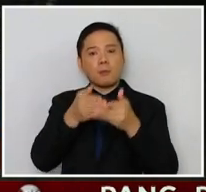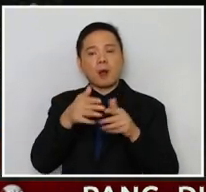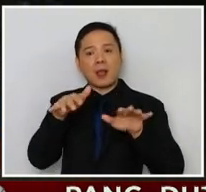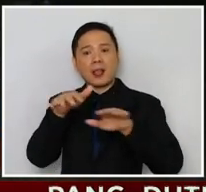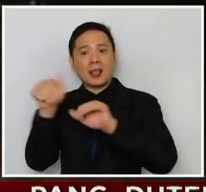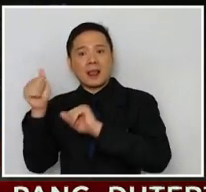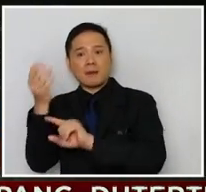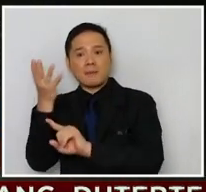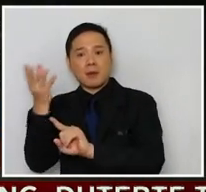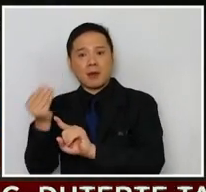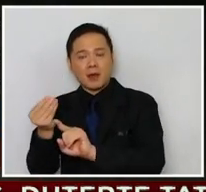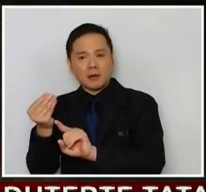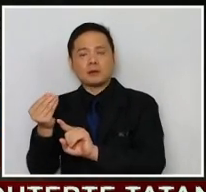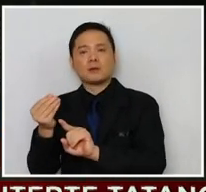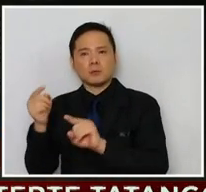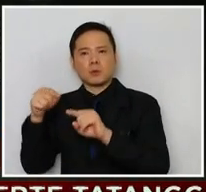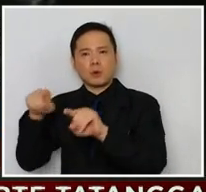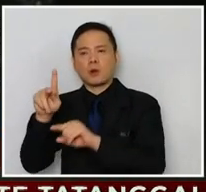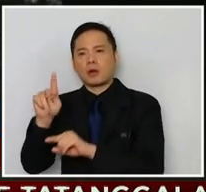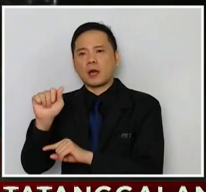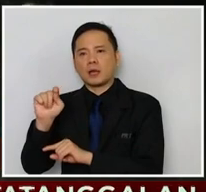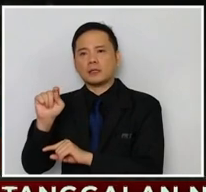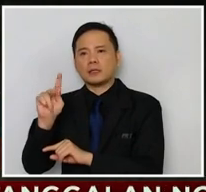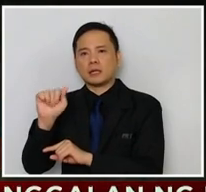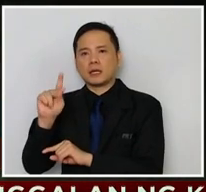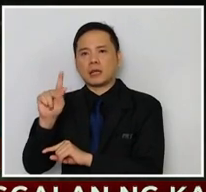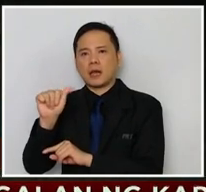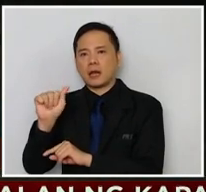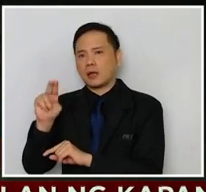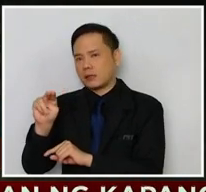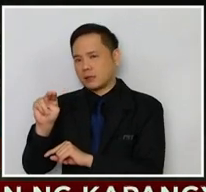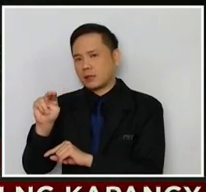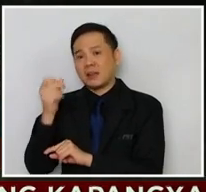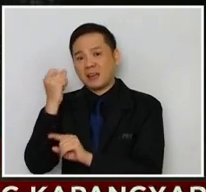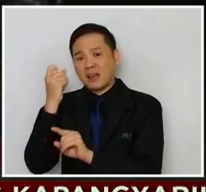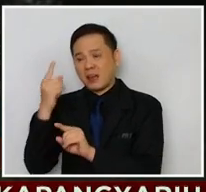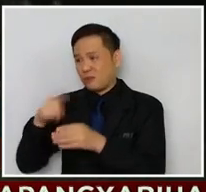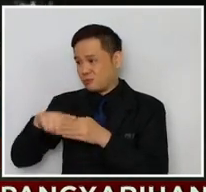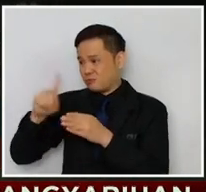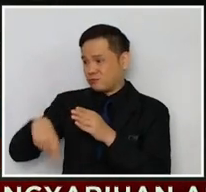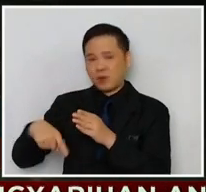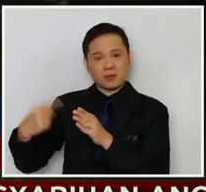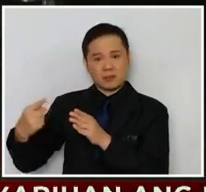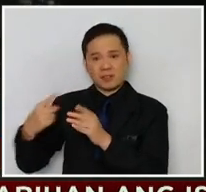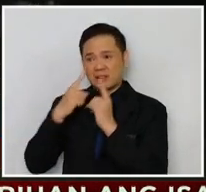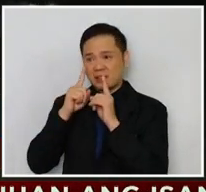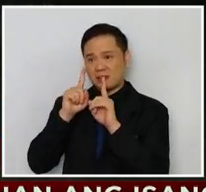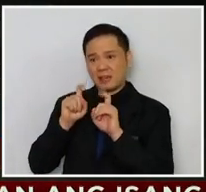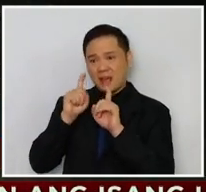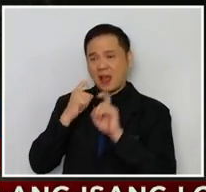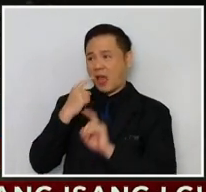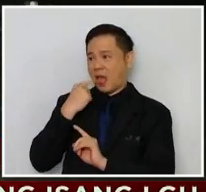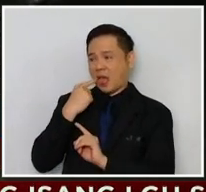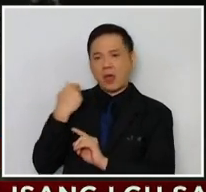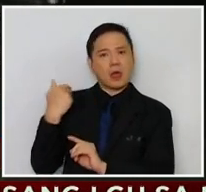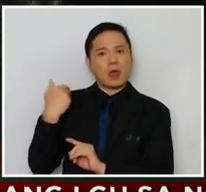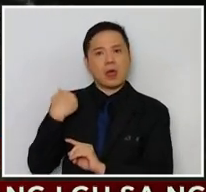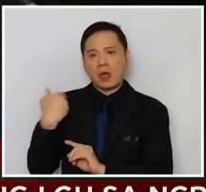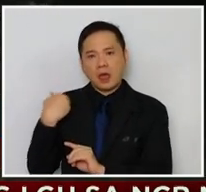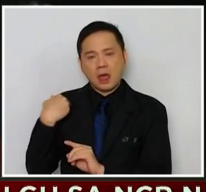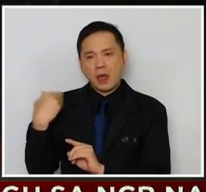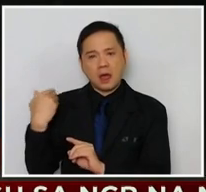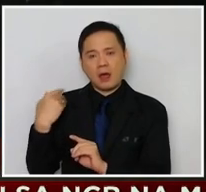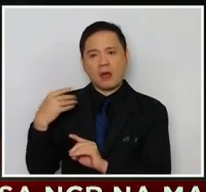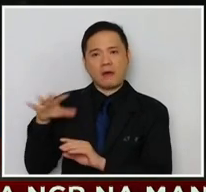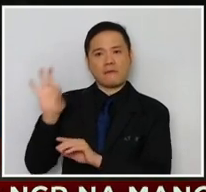noong August 1 habang hindi pa lumalabas yung resulta ng swab test doon sa dalawang tripulante na